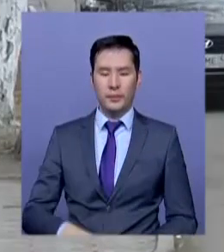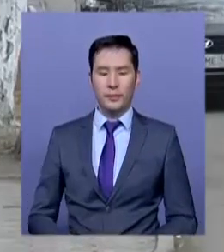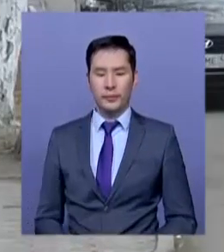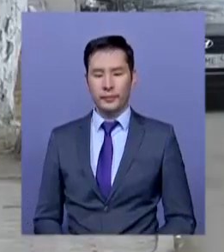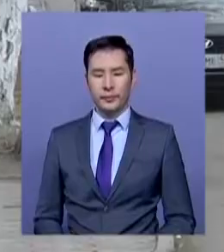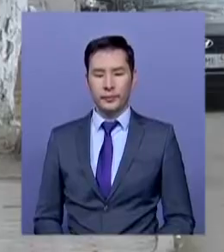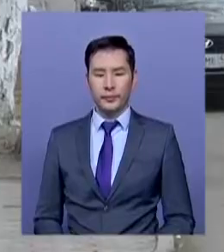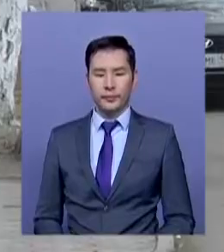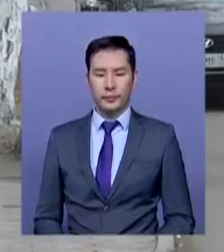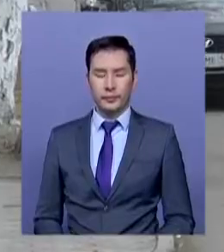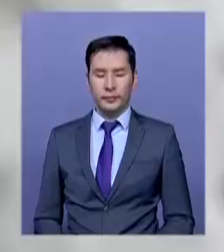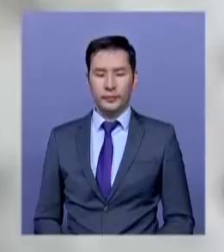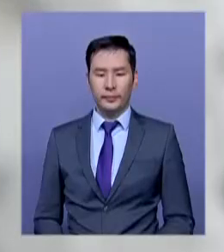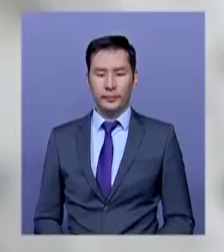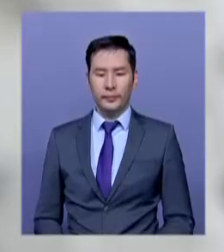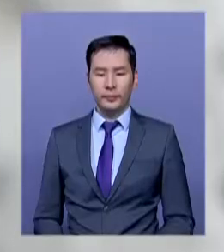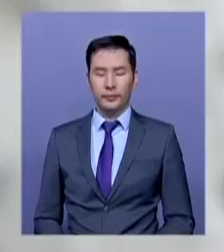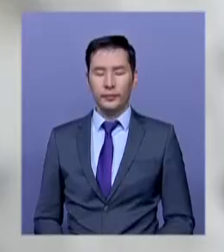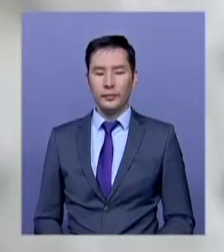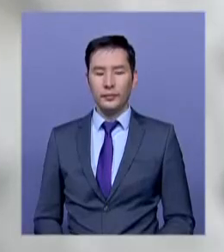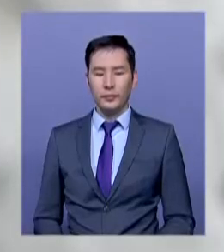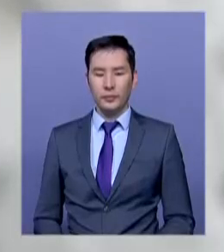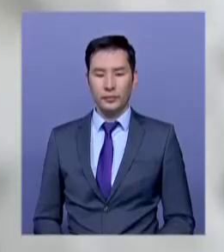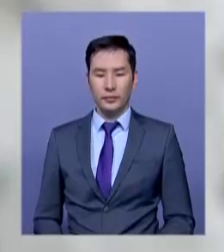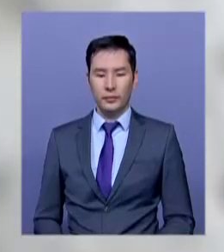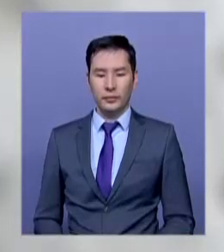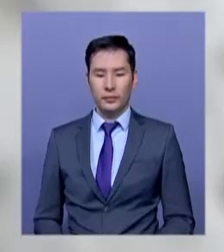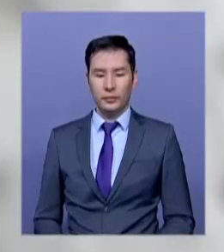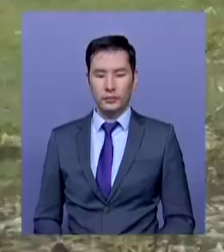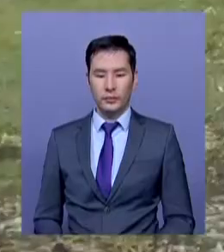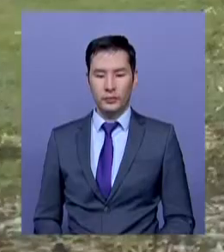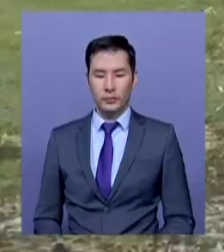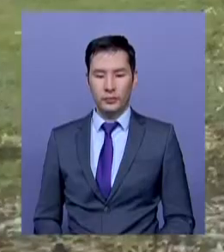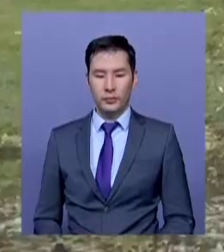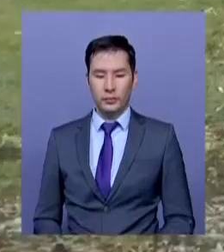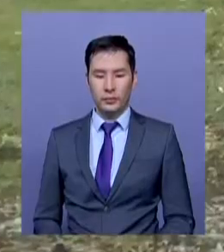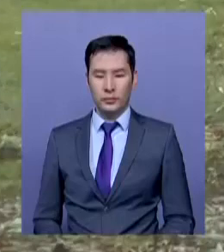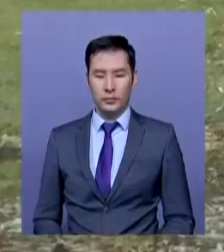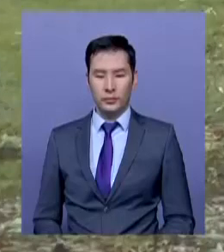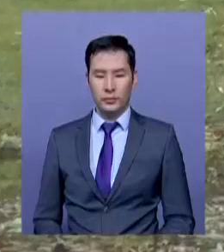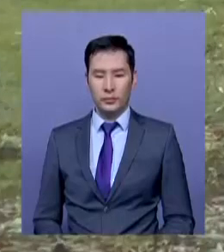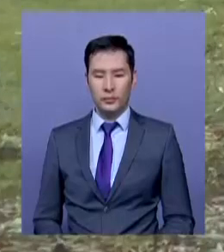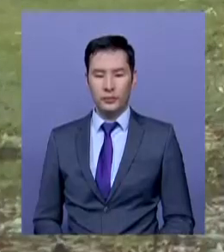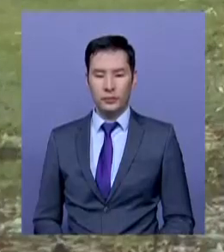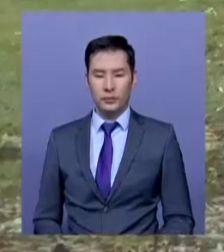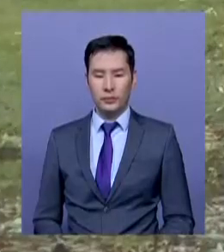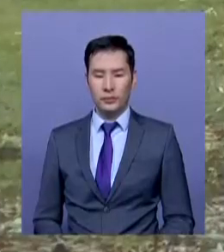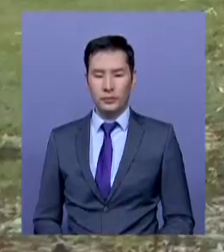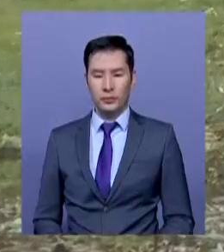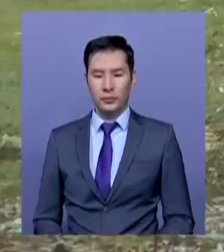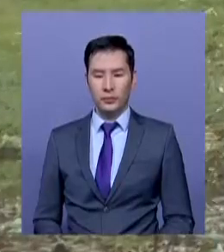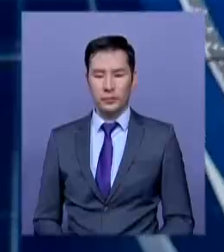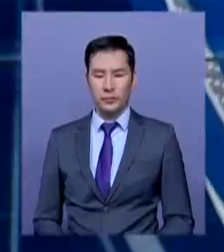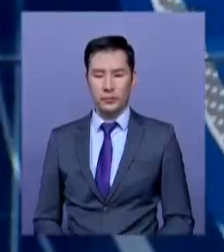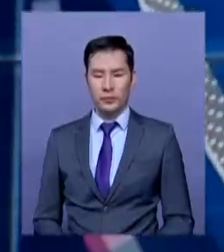аудандарындағы мониторингтік топтардың жұмысын күшейтуде міндеттелді. Салима Базарбекова, Қуаныш Әлтенов, Алматы телеарнасы, солтүстік Қазақстан облысы.